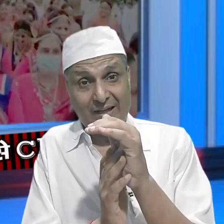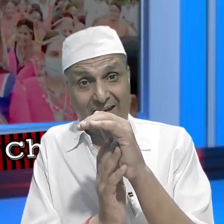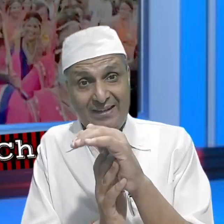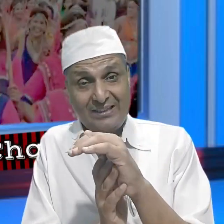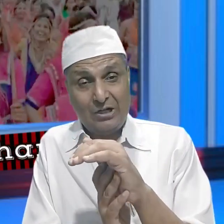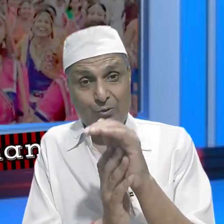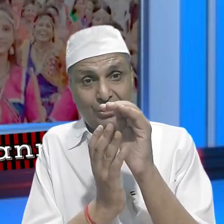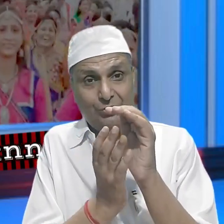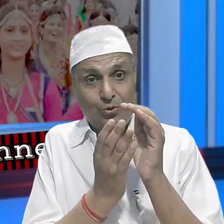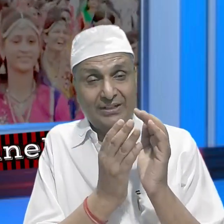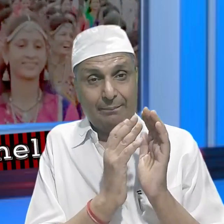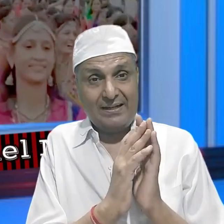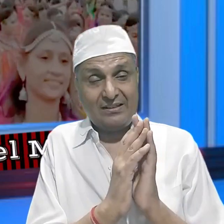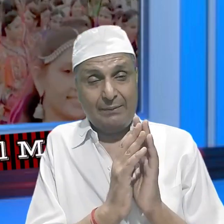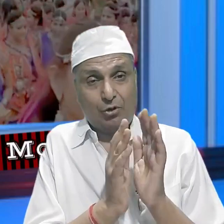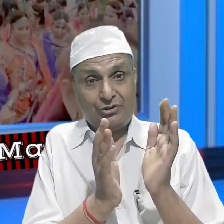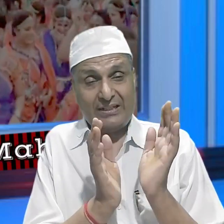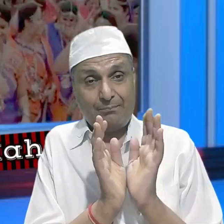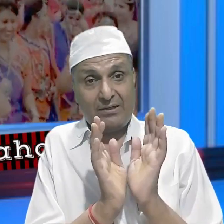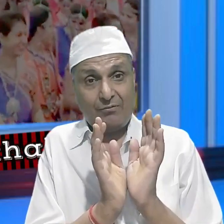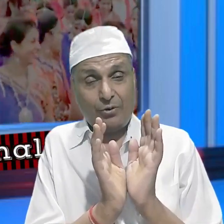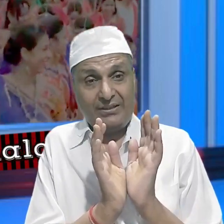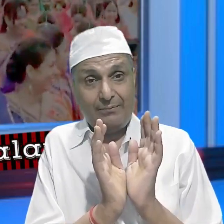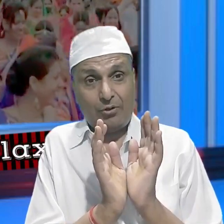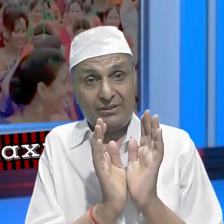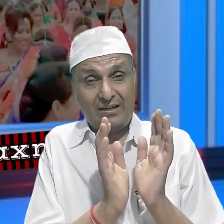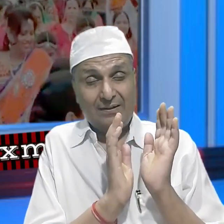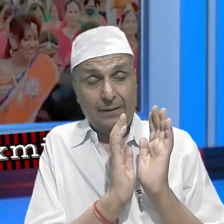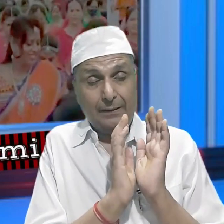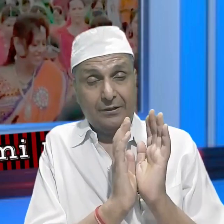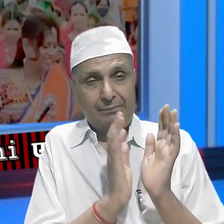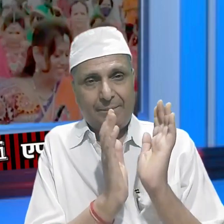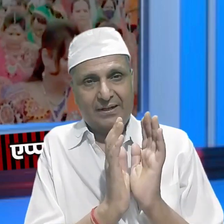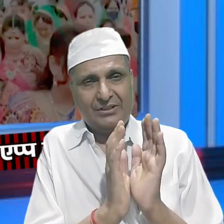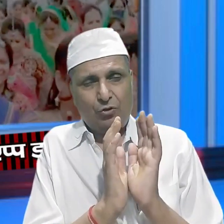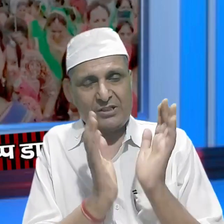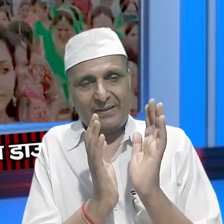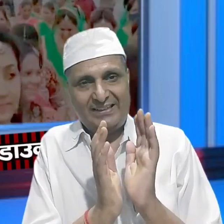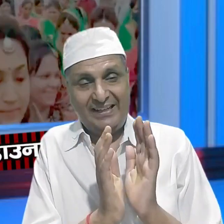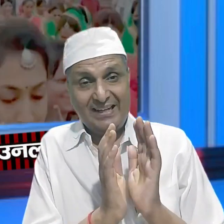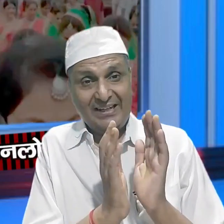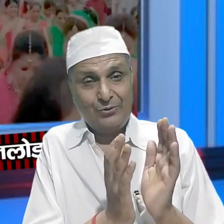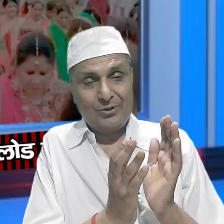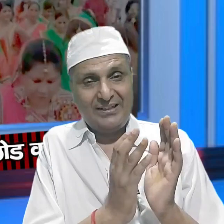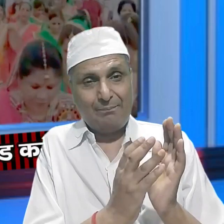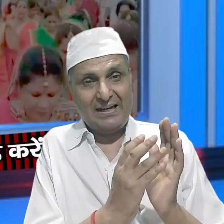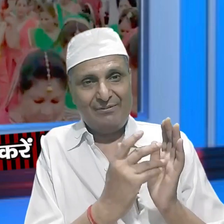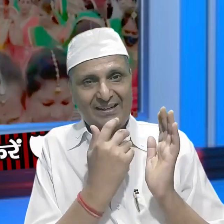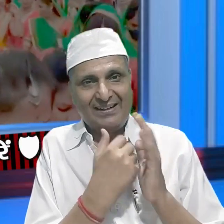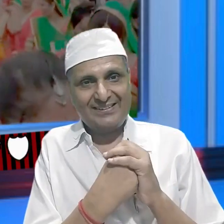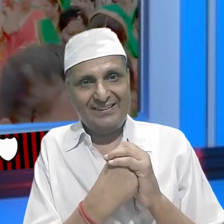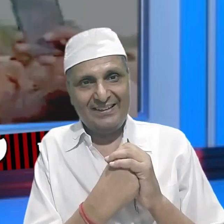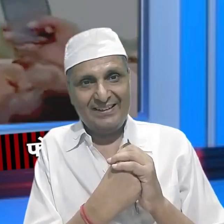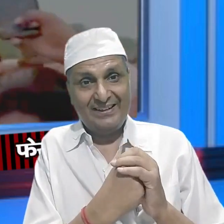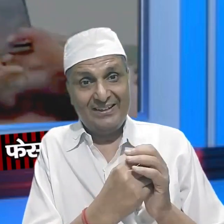जब आना था उससे 2 घंटे पहले चल दिए। बहुत ज्यादा वो हो रही थी, बहुत ज्यादा गर्मी पड़ रही थी, उमस भरी थी, ये 2 घंटे पहले ही